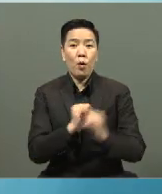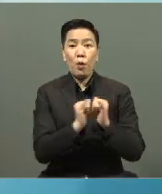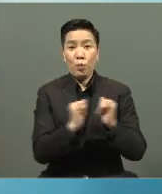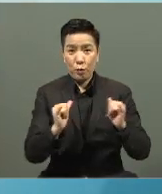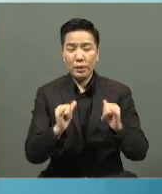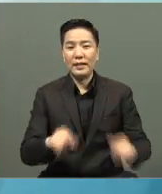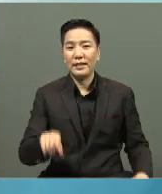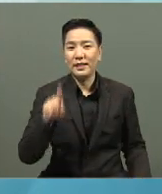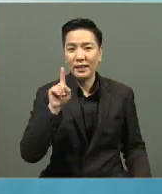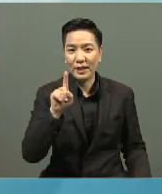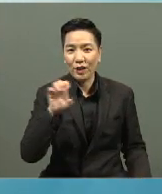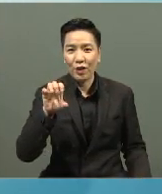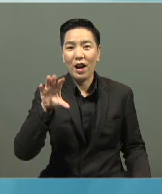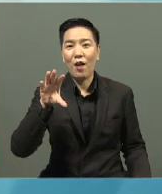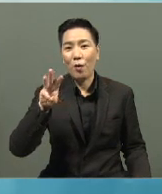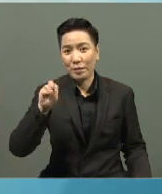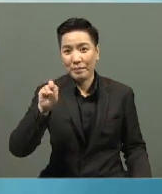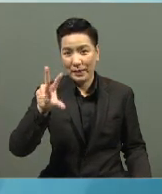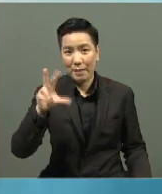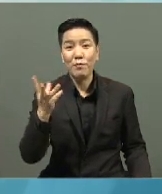คนนะนอนรักษาอยู่ในโรงพยาบาลตอนนี้เหลืออยู่163